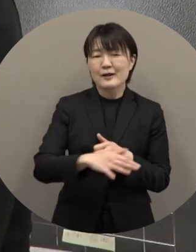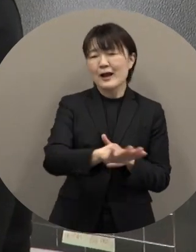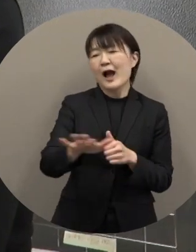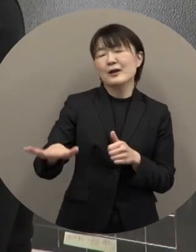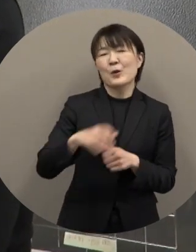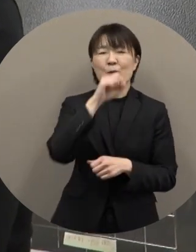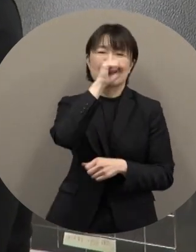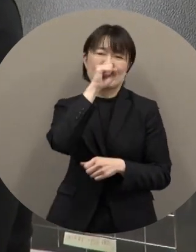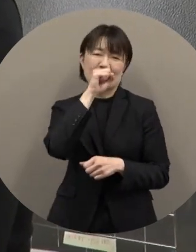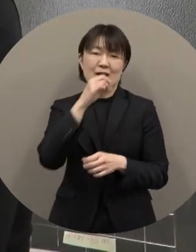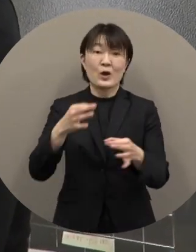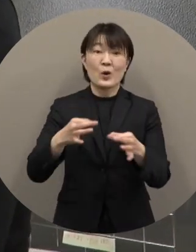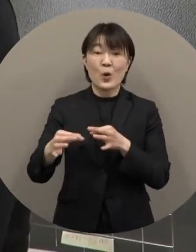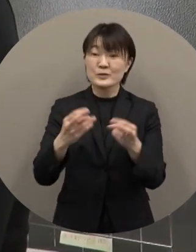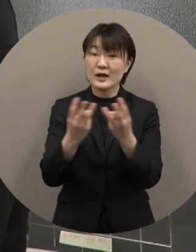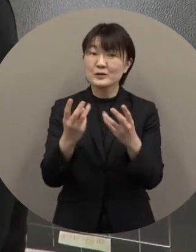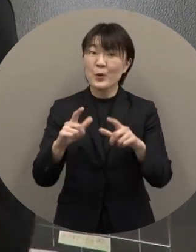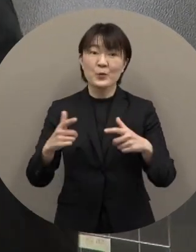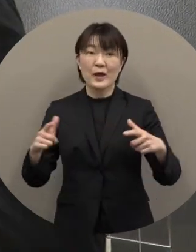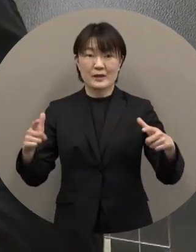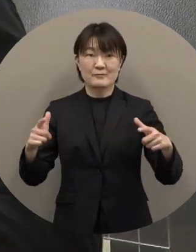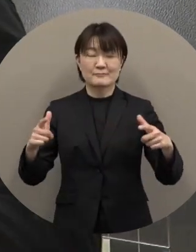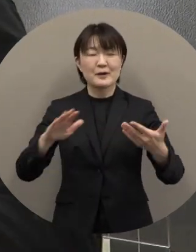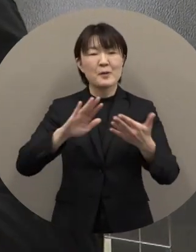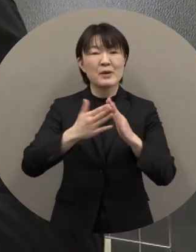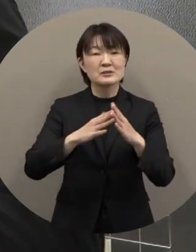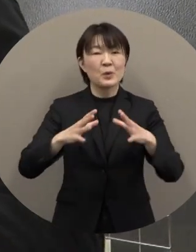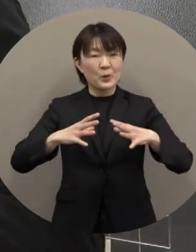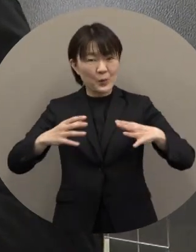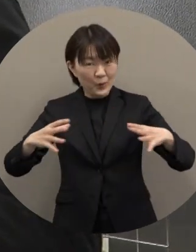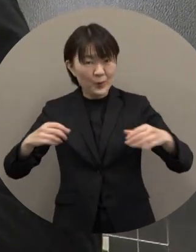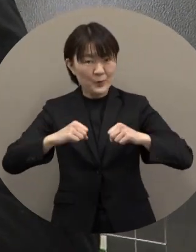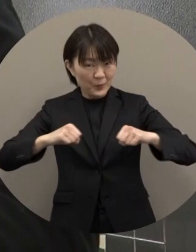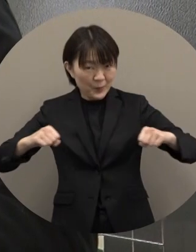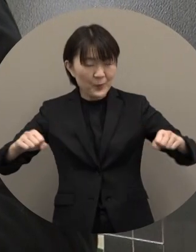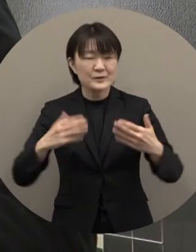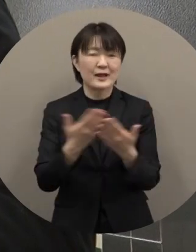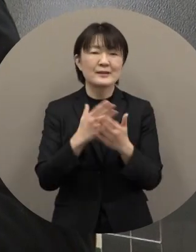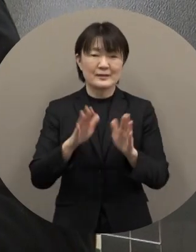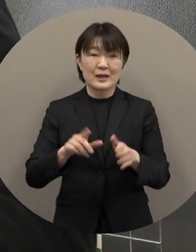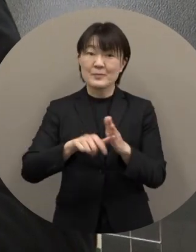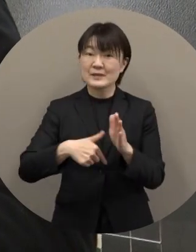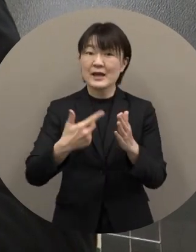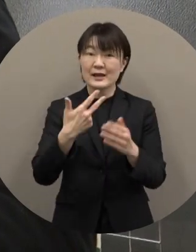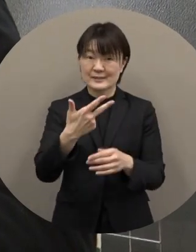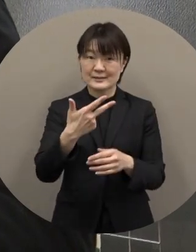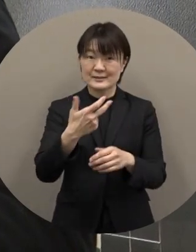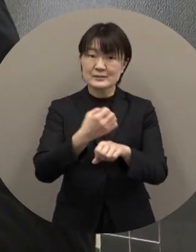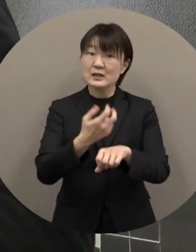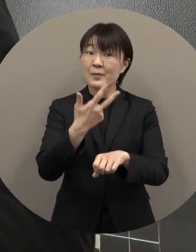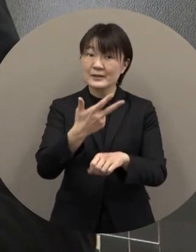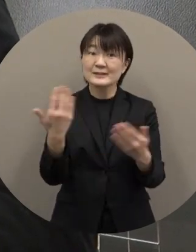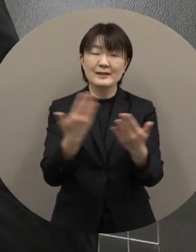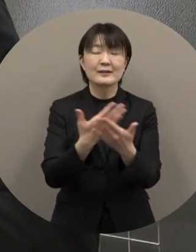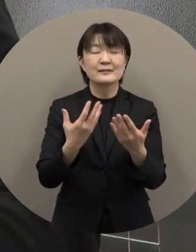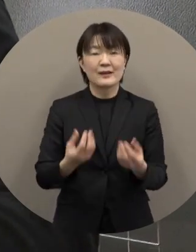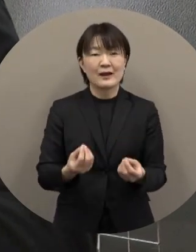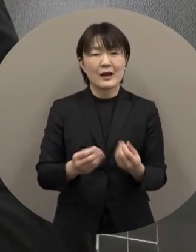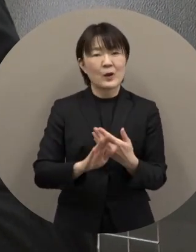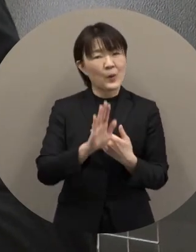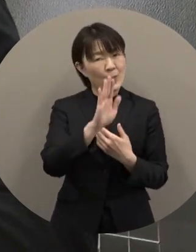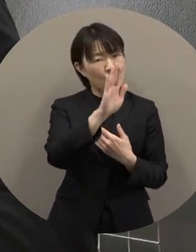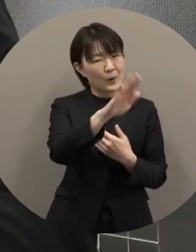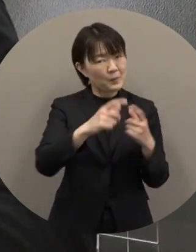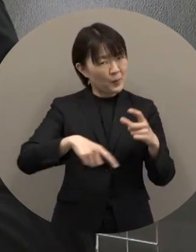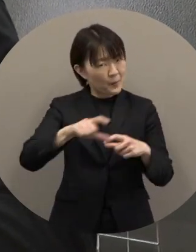て、はい、お店もどんどん増えて町もどんどん大きくなって、うん、今政令指定都市で埼玉市になりましたので、はい、これからもっともっと